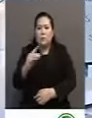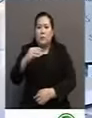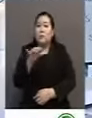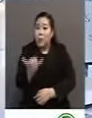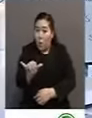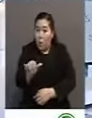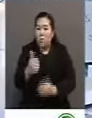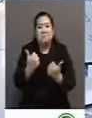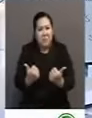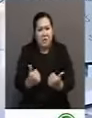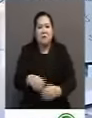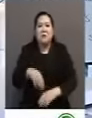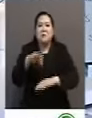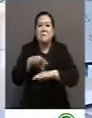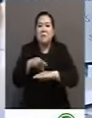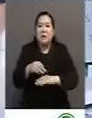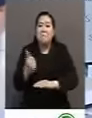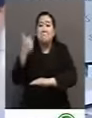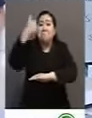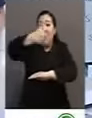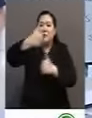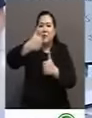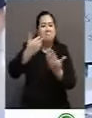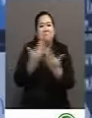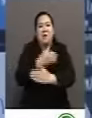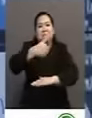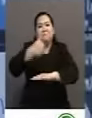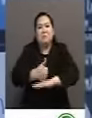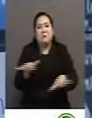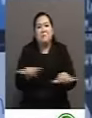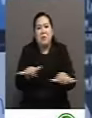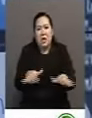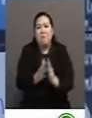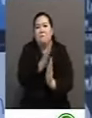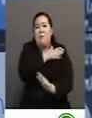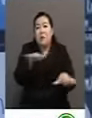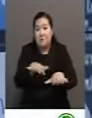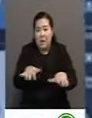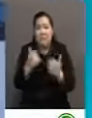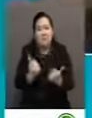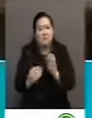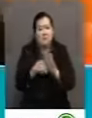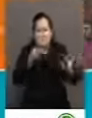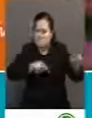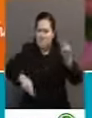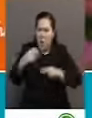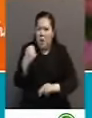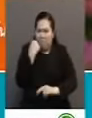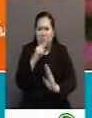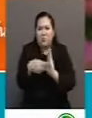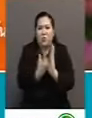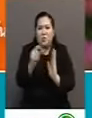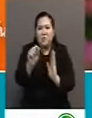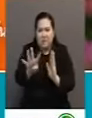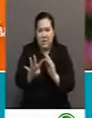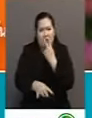กลับมาเป็นพระธรรมชโยเหมือนเดิมนะคะล่าสุดนี้ทั้งวัดบรรยากาศโดยรอบถึงขั้นกับคุมเข้มตลอดทั้ง24ชั่วโมงค่ะ